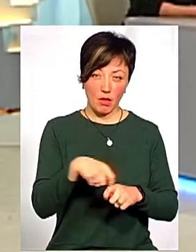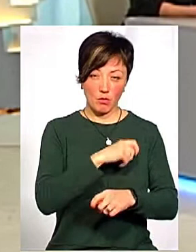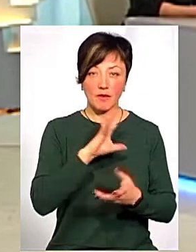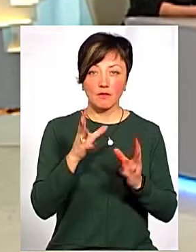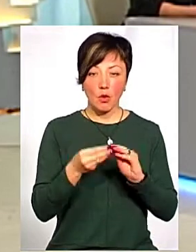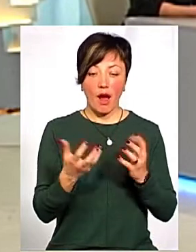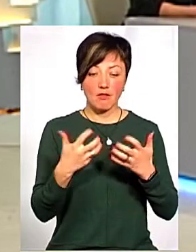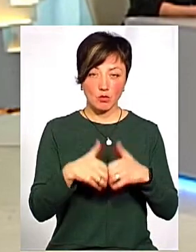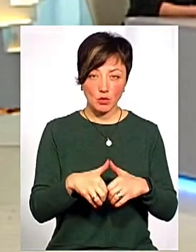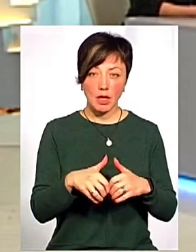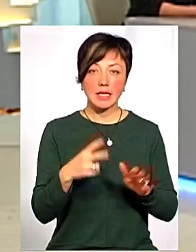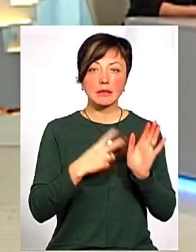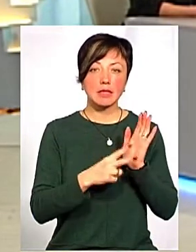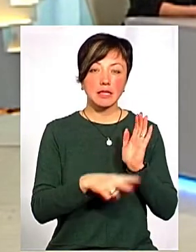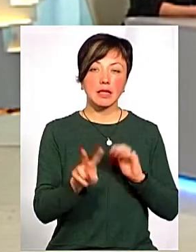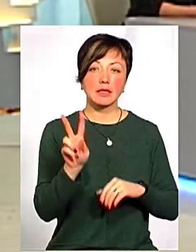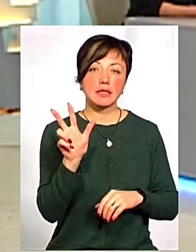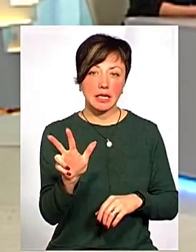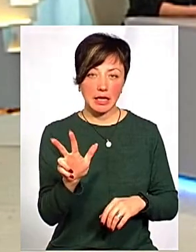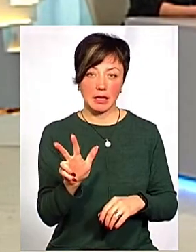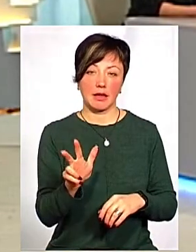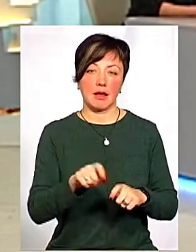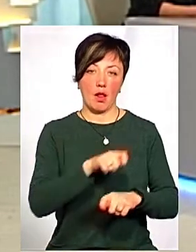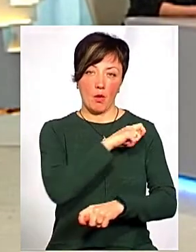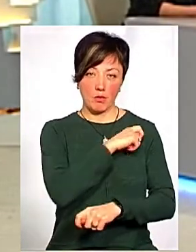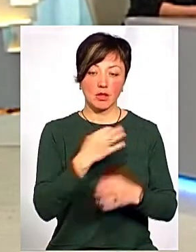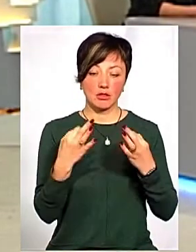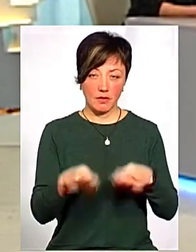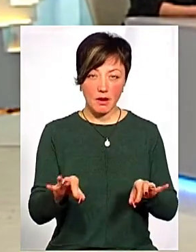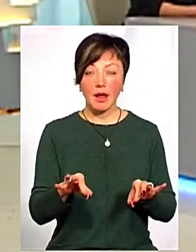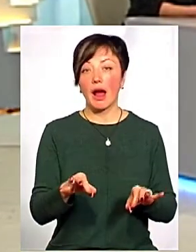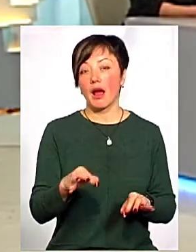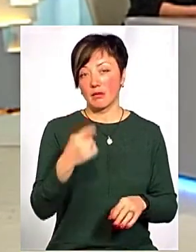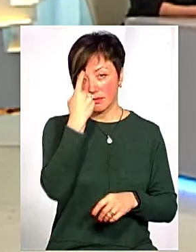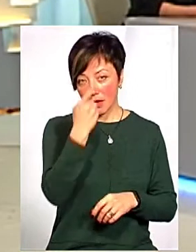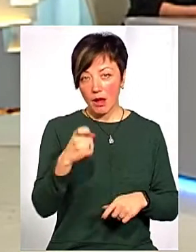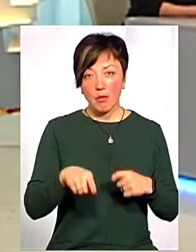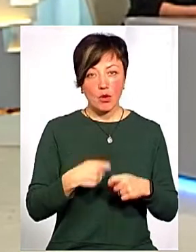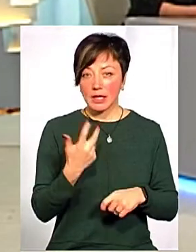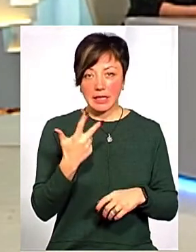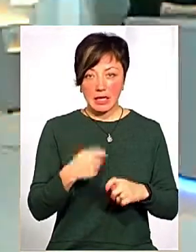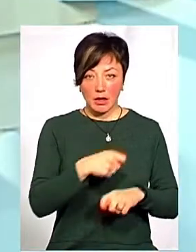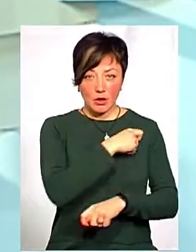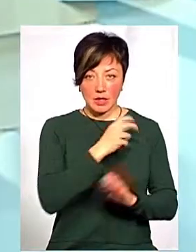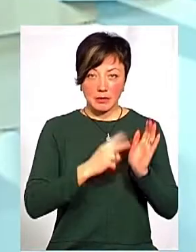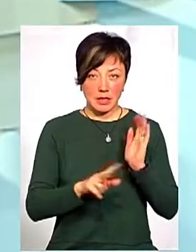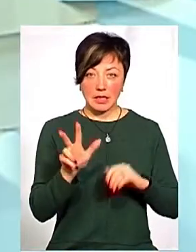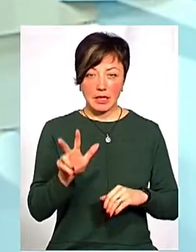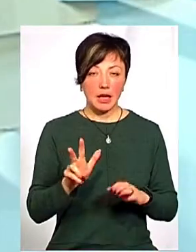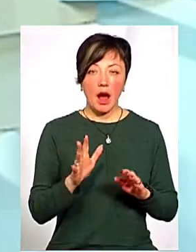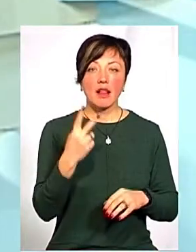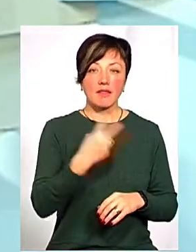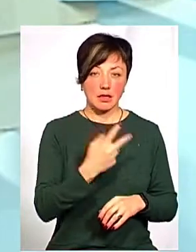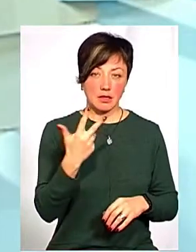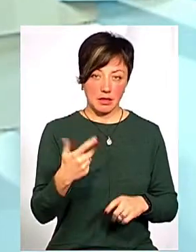тобто автоматично прилад спрацьовує на 73 км на годину. Тому ще раз наголошую, то, що порушення – це не 3 км, якщо 73 їде водій,